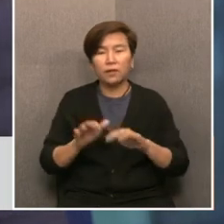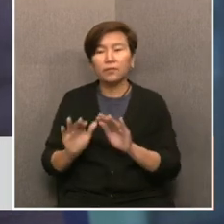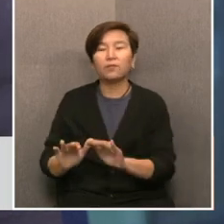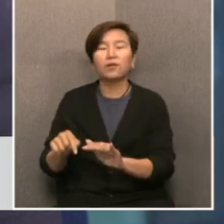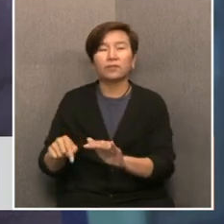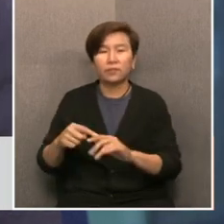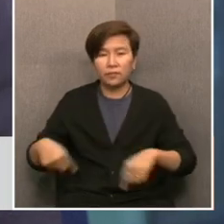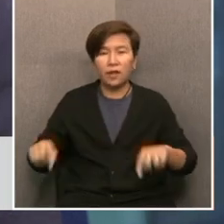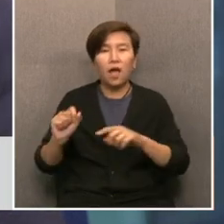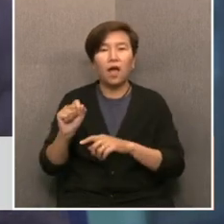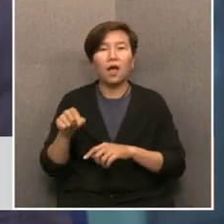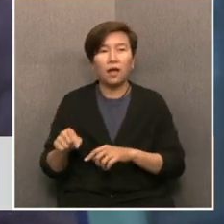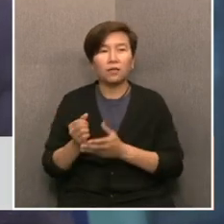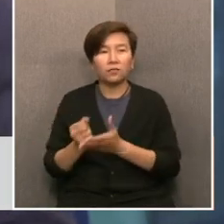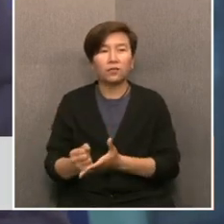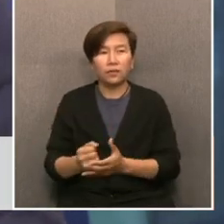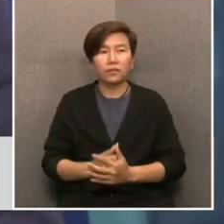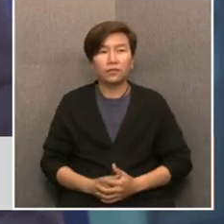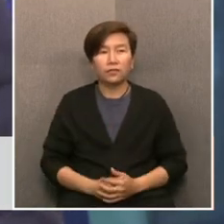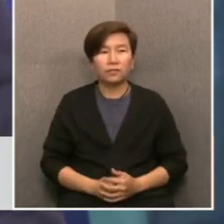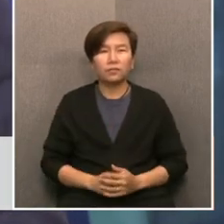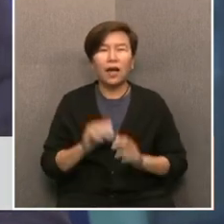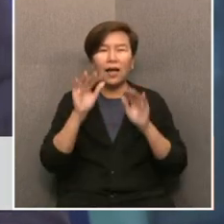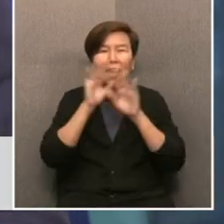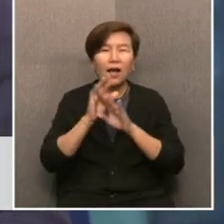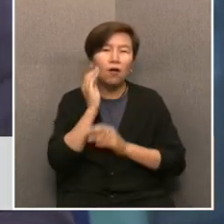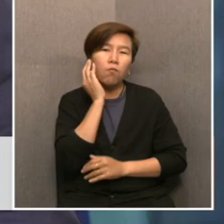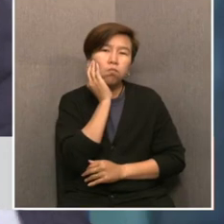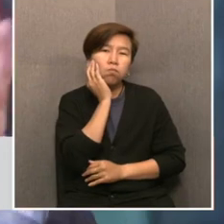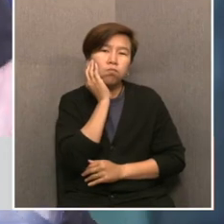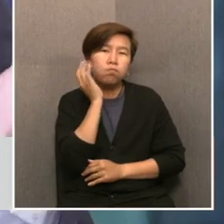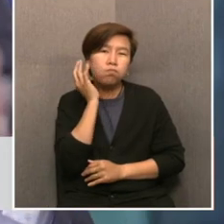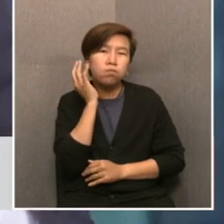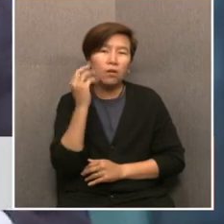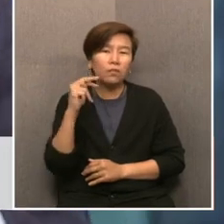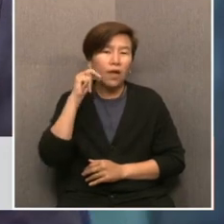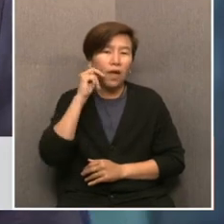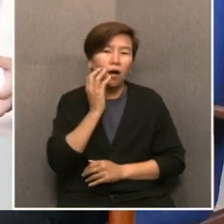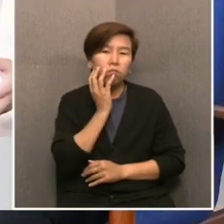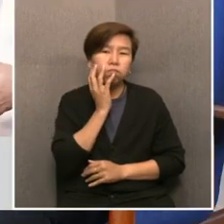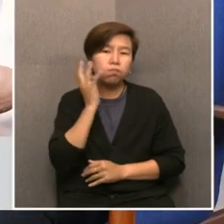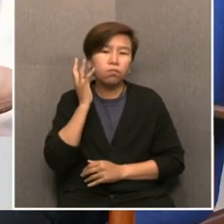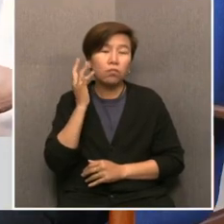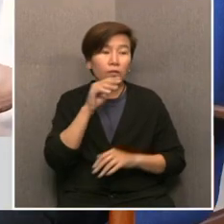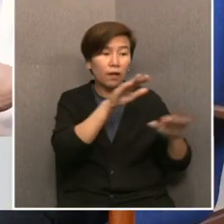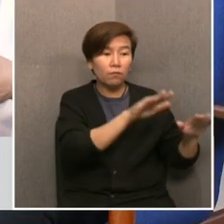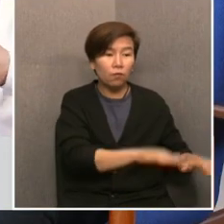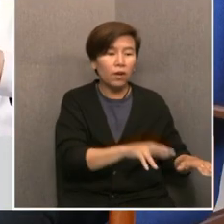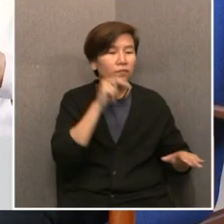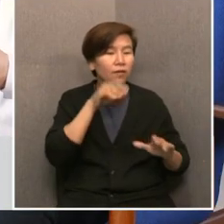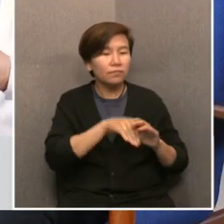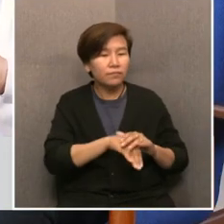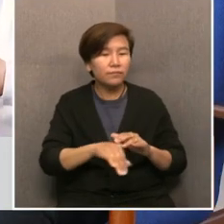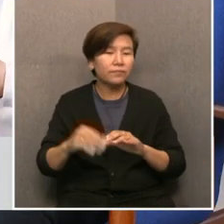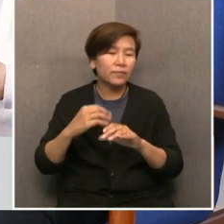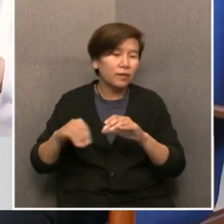หรือว่าเราอาจจะคุ้นเคยกับคำว่าแก้มลิงเนี่ยนะครับคือไปเก็บไว้ก่อนแล้วก็พอเวลาน้ำลดเลยเราค่อยๆระบายออกแต่ถ้าเป็นพื้นที่เก็บกัก